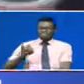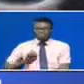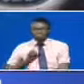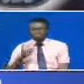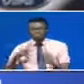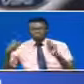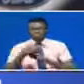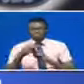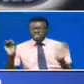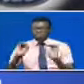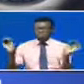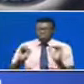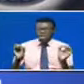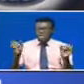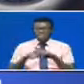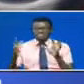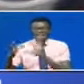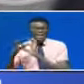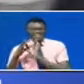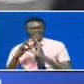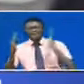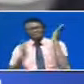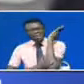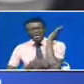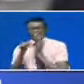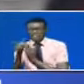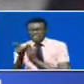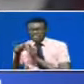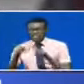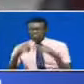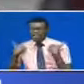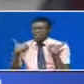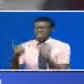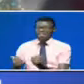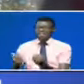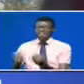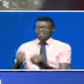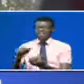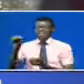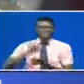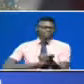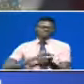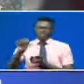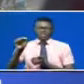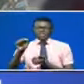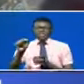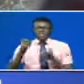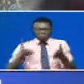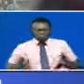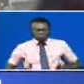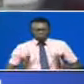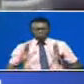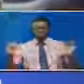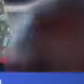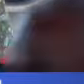ukeketaji, mila inayotajwa kuwa ya kikatili na yenye madhara kwa afya ya uzazi. Rajab Hassan, KTN News, Dar es